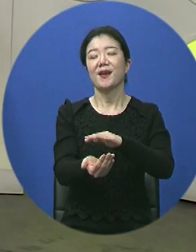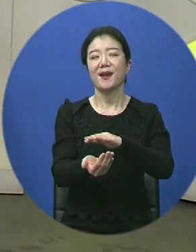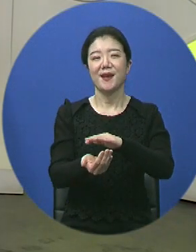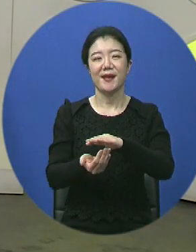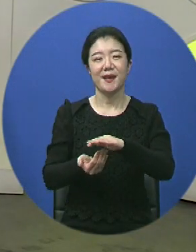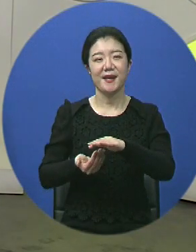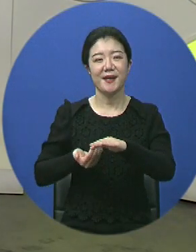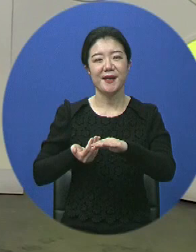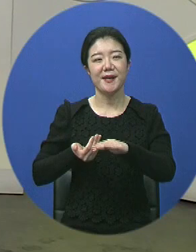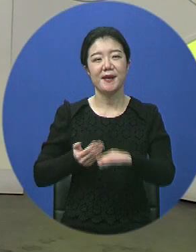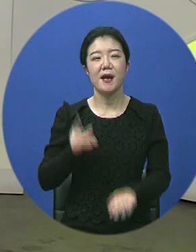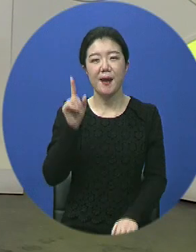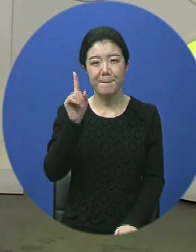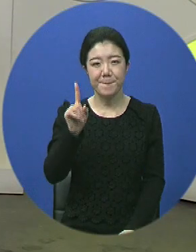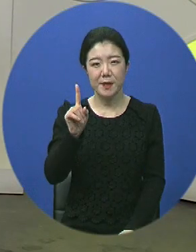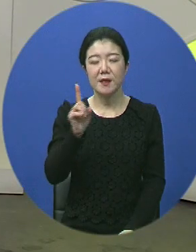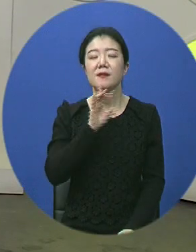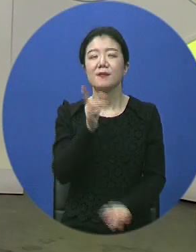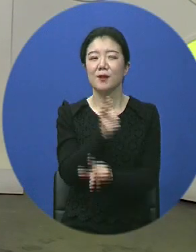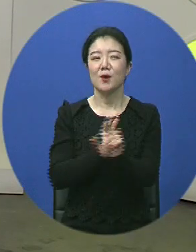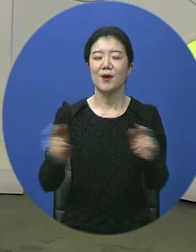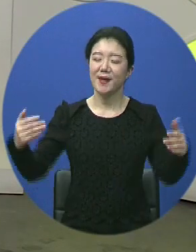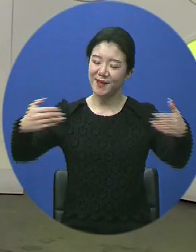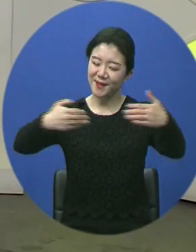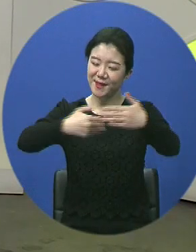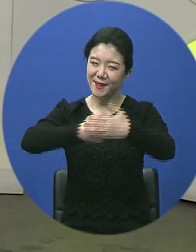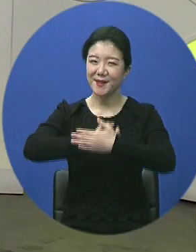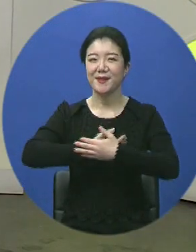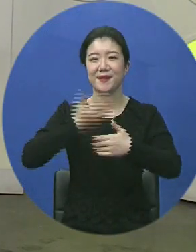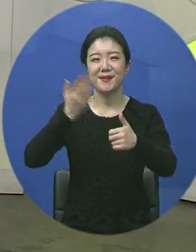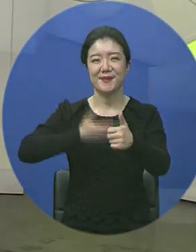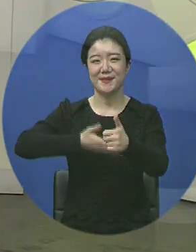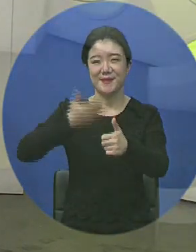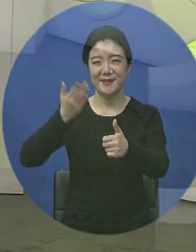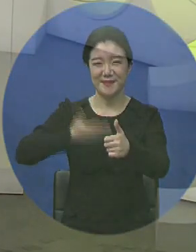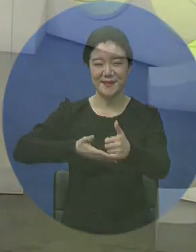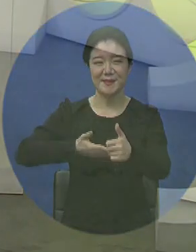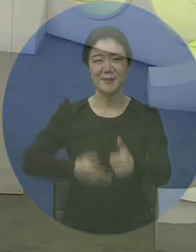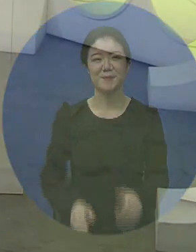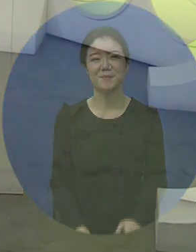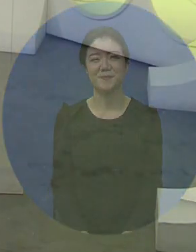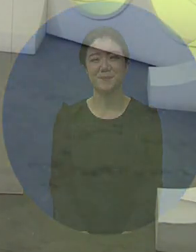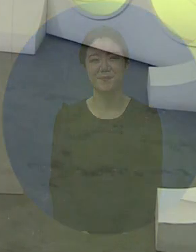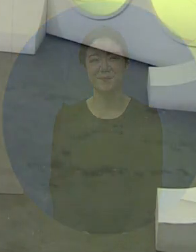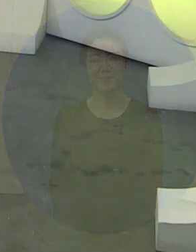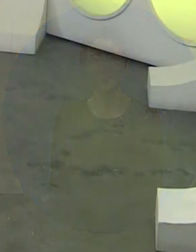더 늦기 전에 한 번만 더 안아주세요.